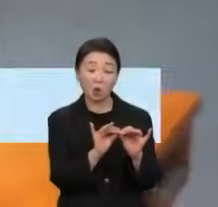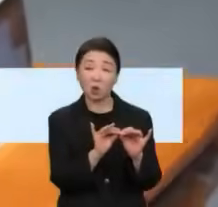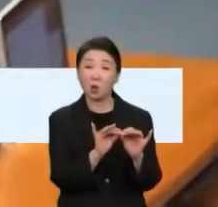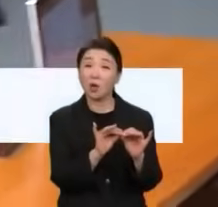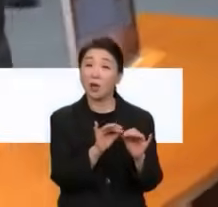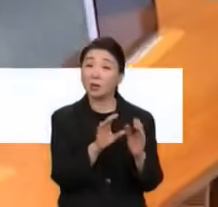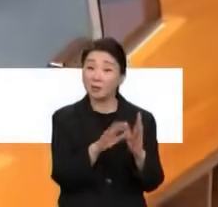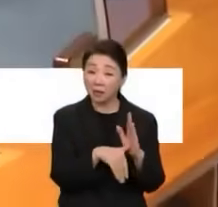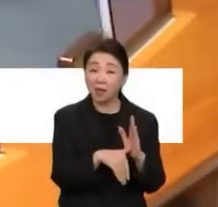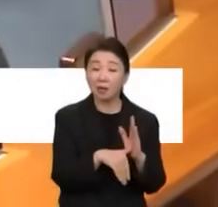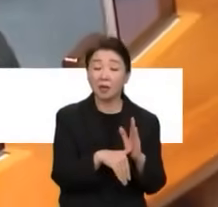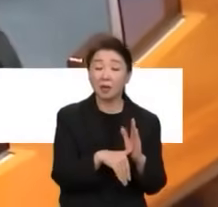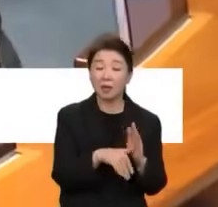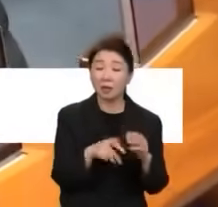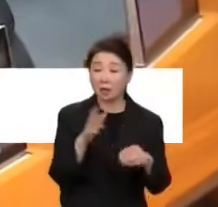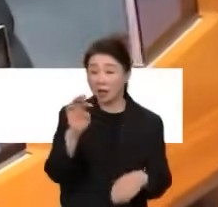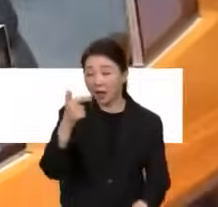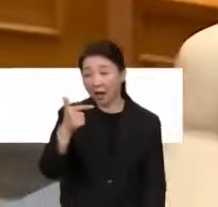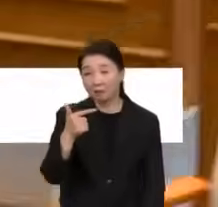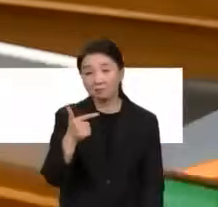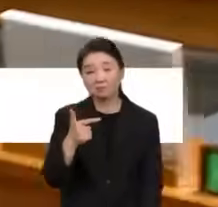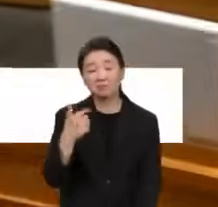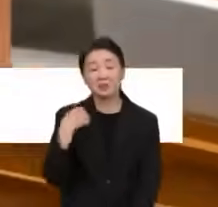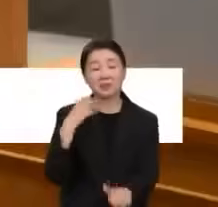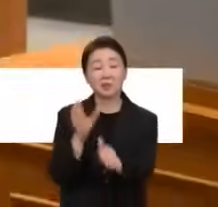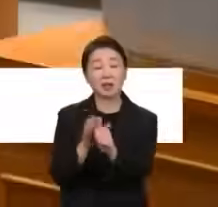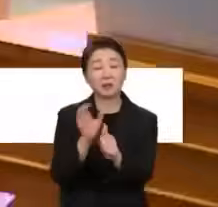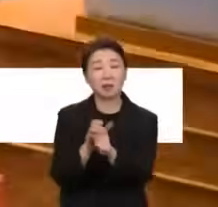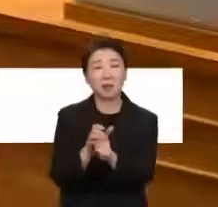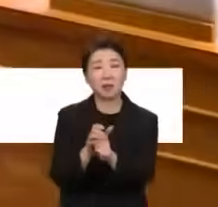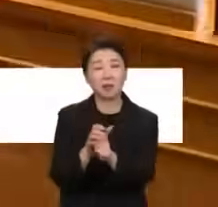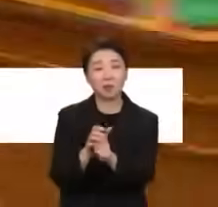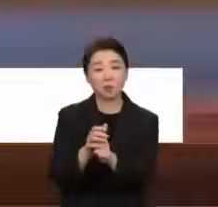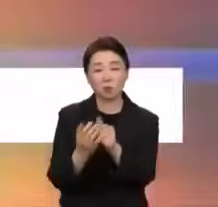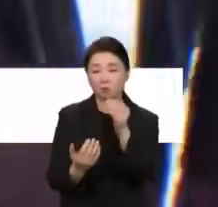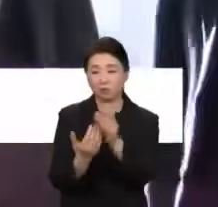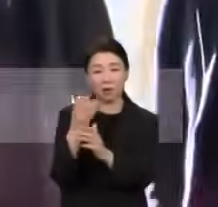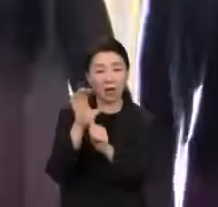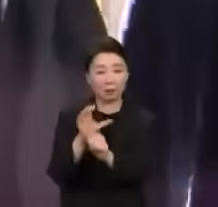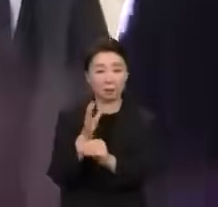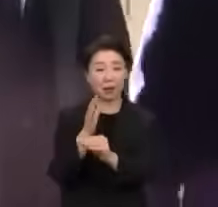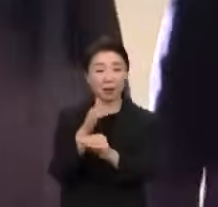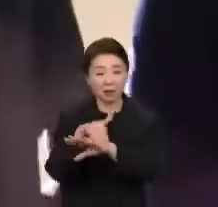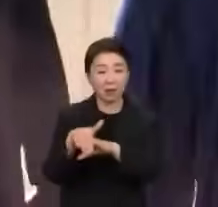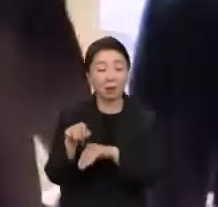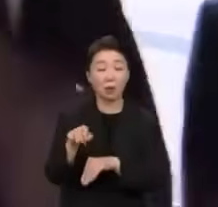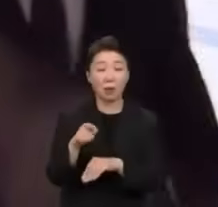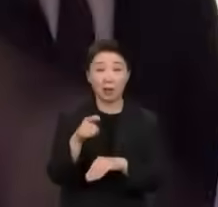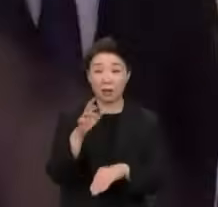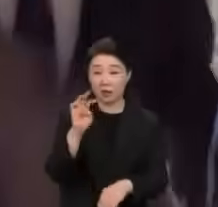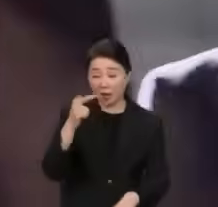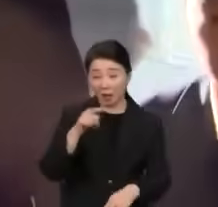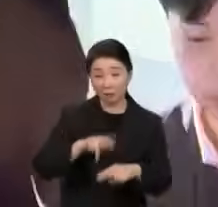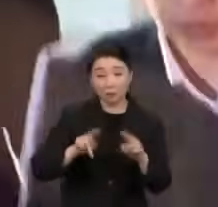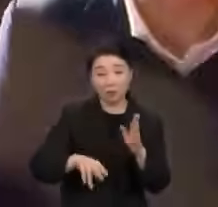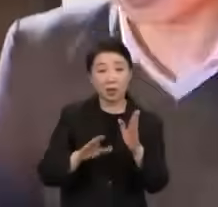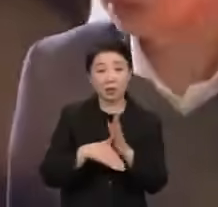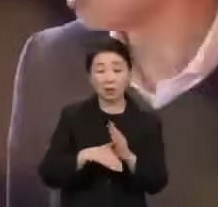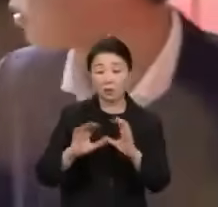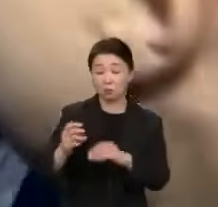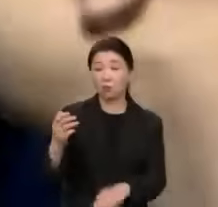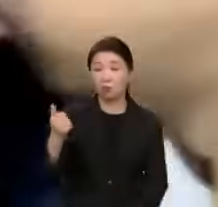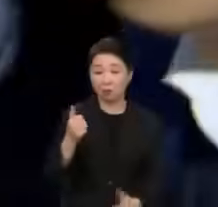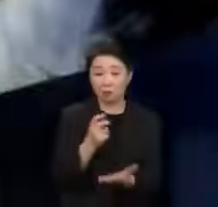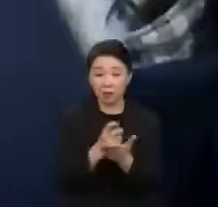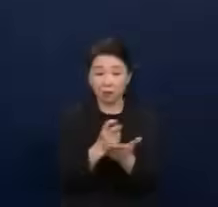경우 한동훈 대표에게 책임을 물어 사퇴를 압박하려는 걸로 보입니다. 한 대표가 물러날 경우 국민의힘